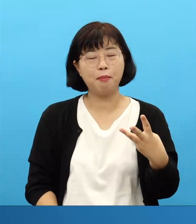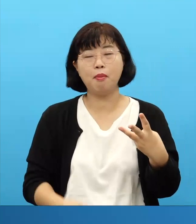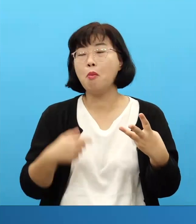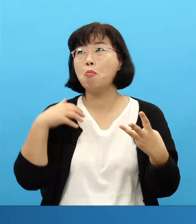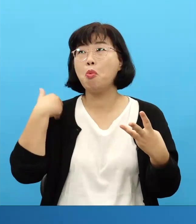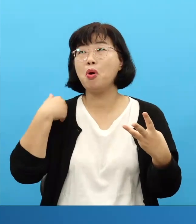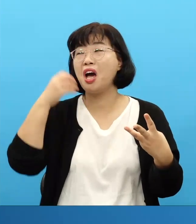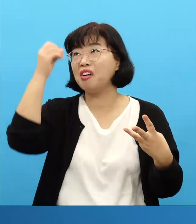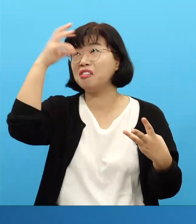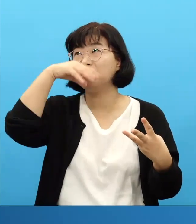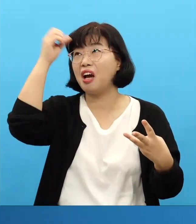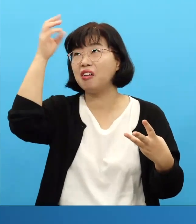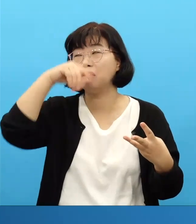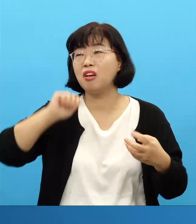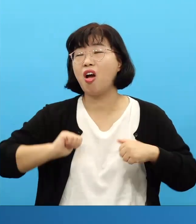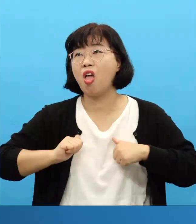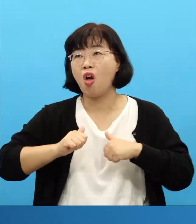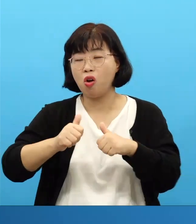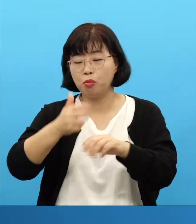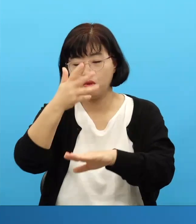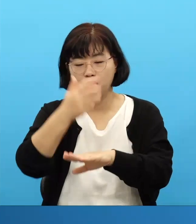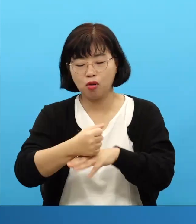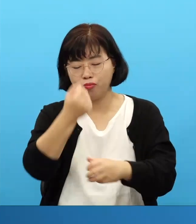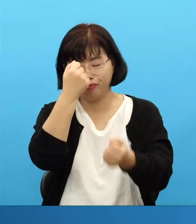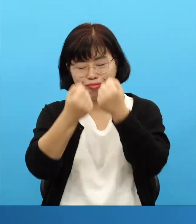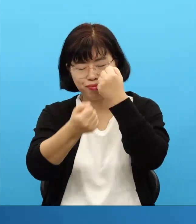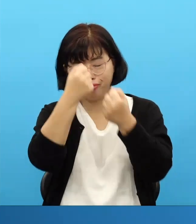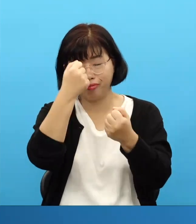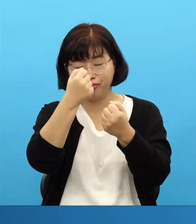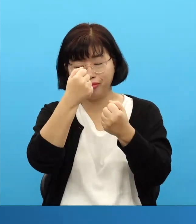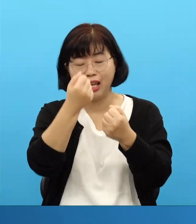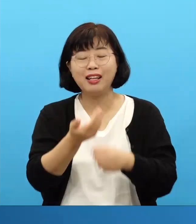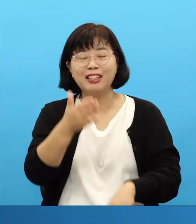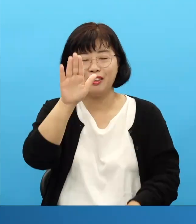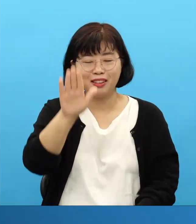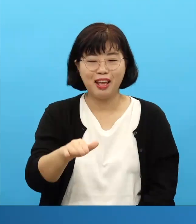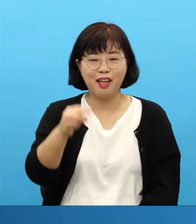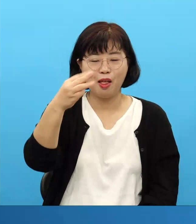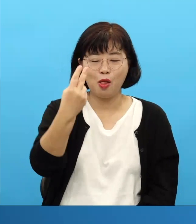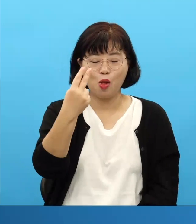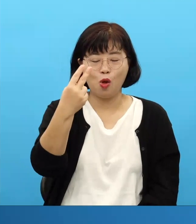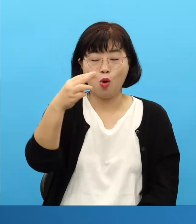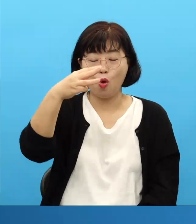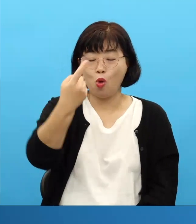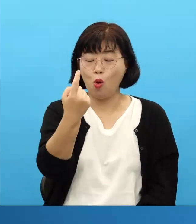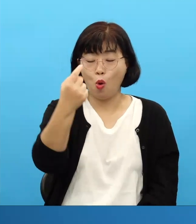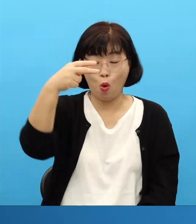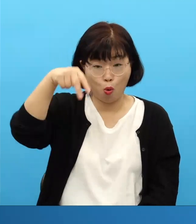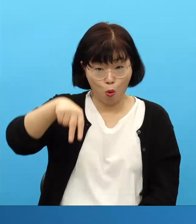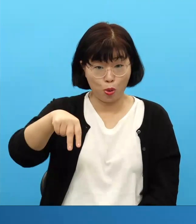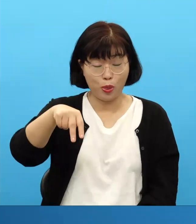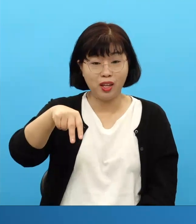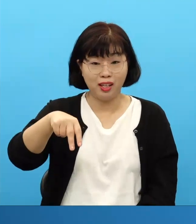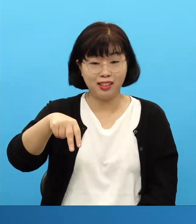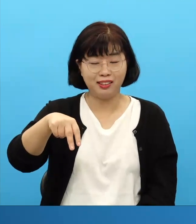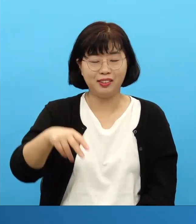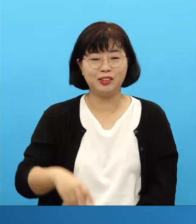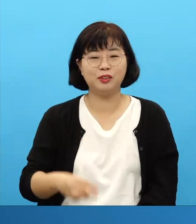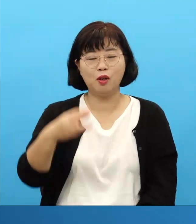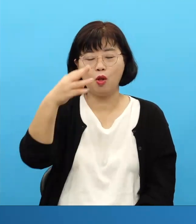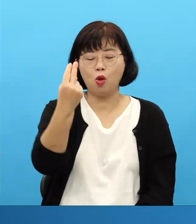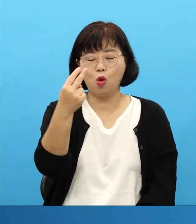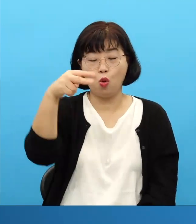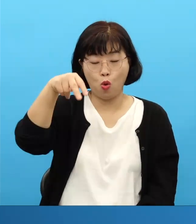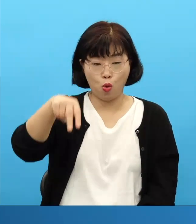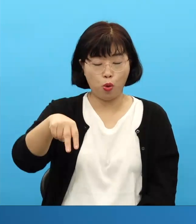From the moment that he found this, from the moment that Lot left Abraham, 진짜 이제 딱 아브라함 깨달은 겁니다. That Abraham truly realized. 아, 하나님이